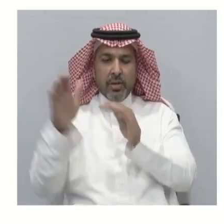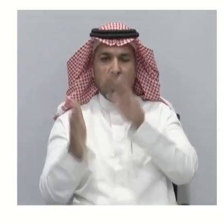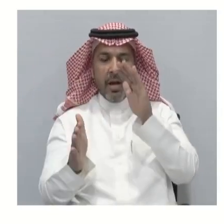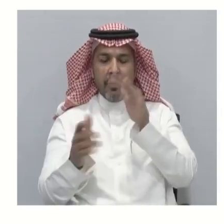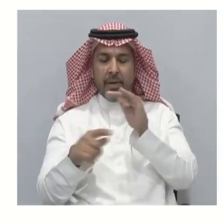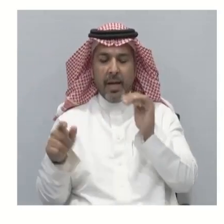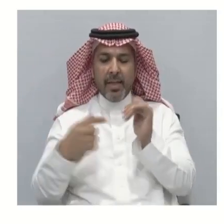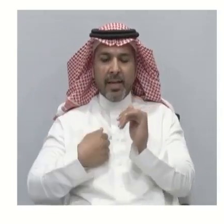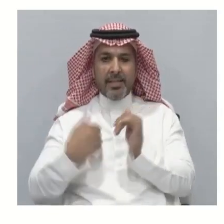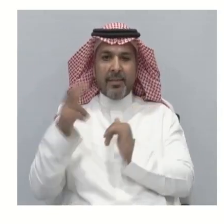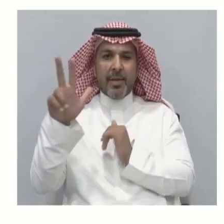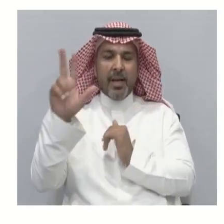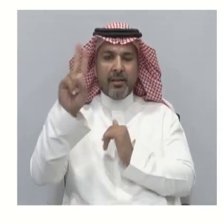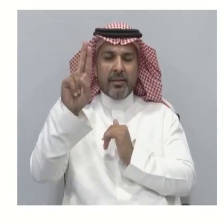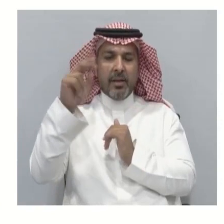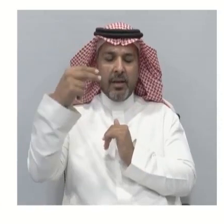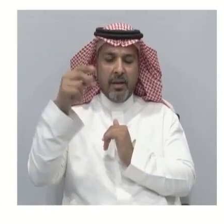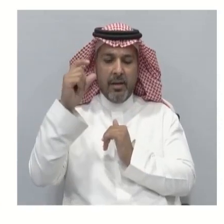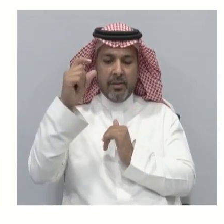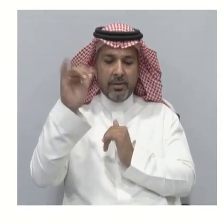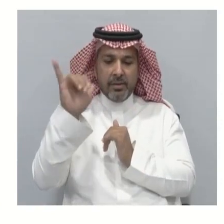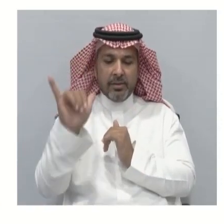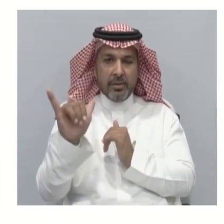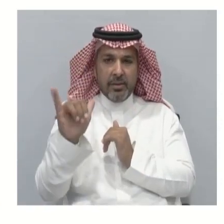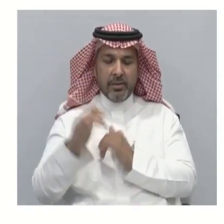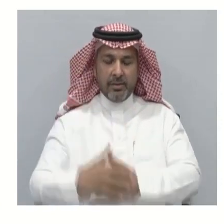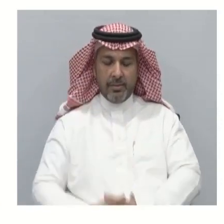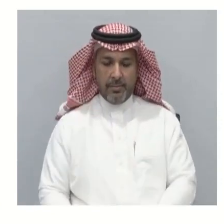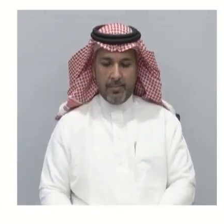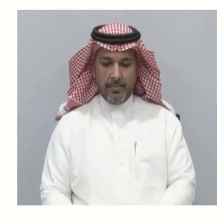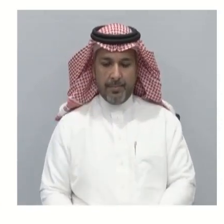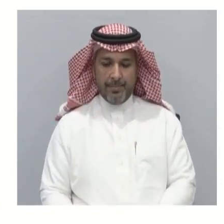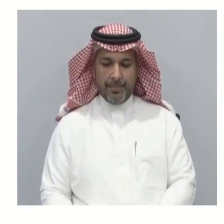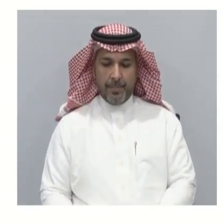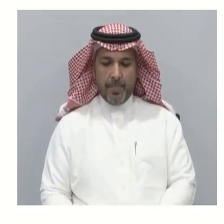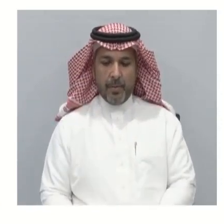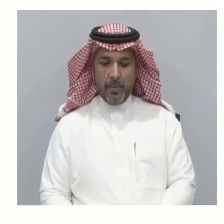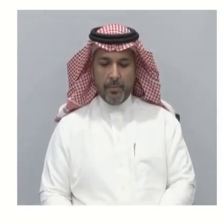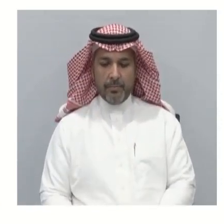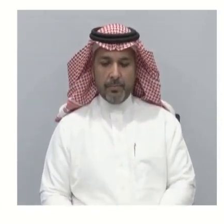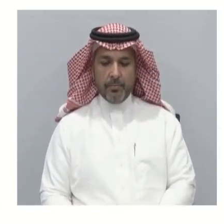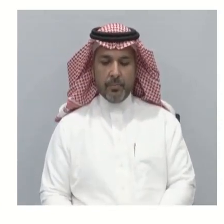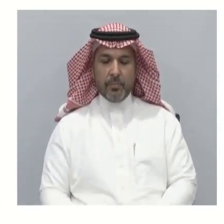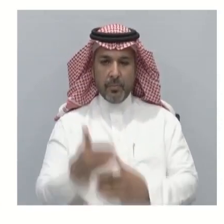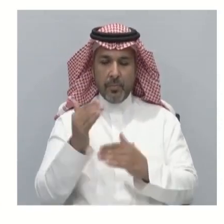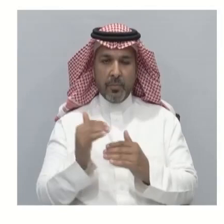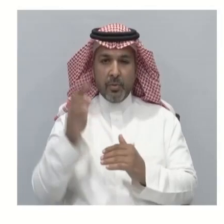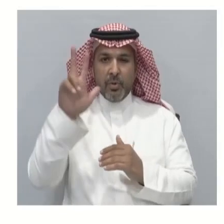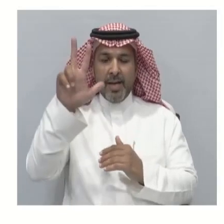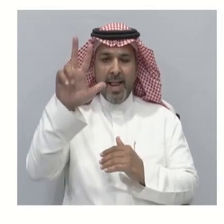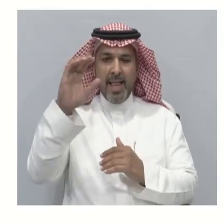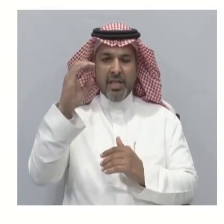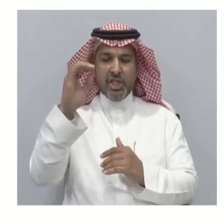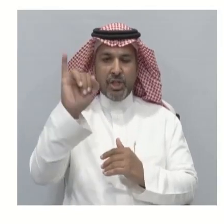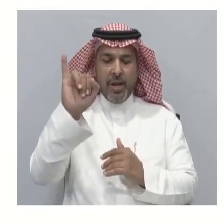اي اكبر من سي الجمع اذا كان عندك a اكبر من ي فانه اي ئد سي